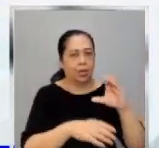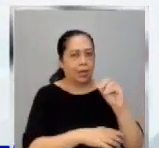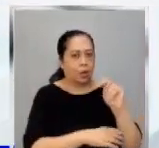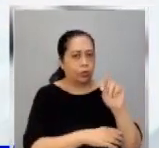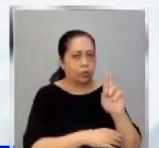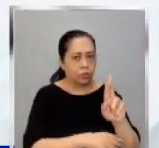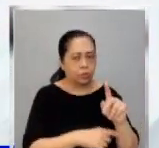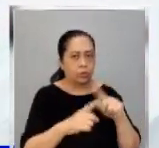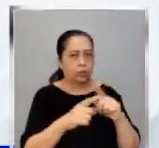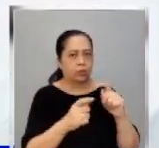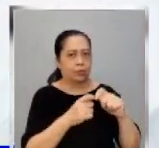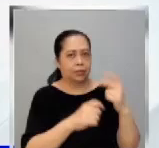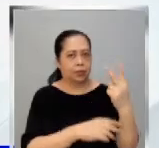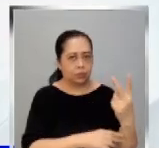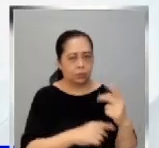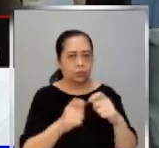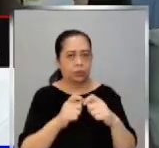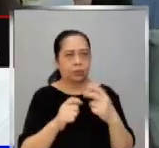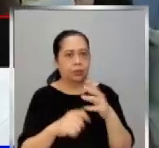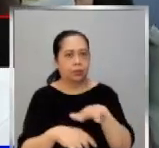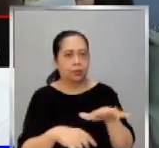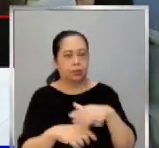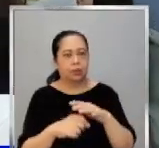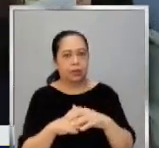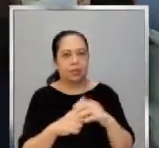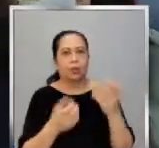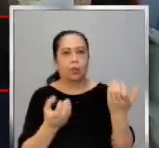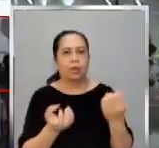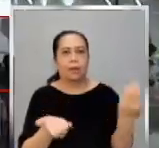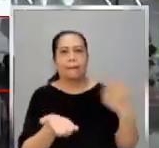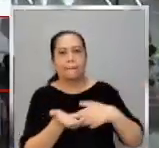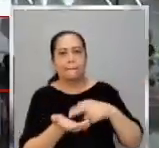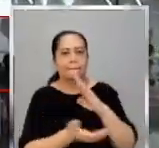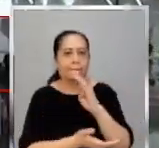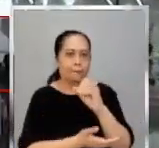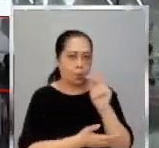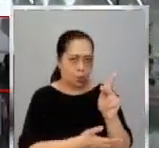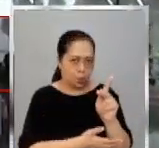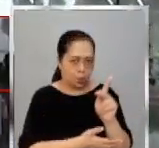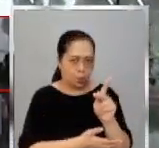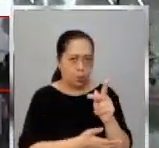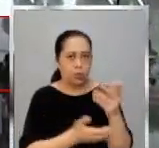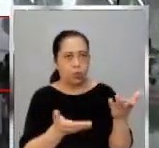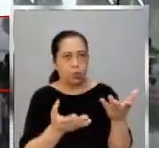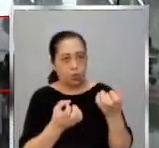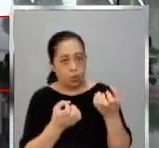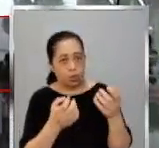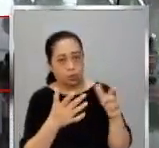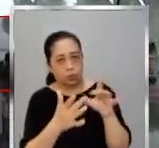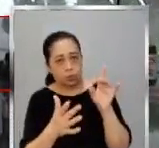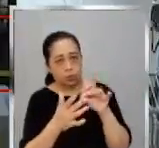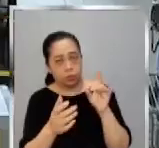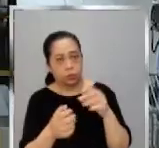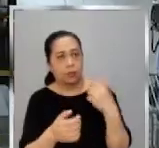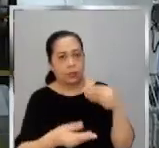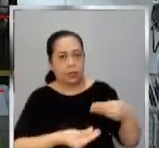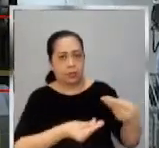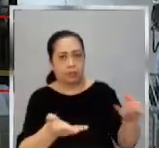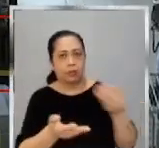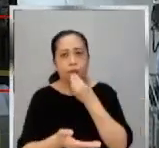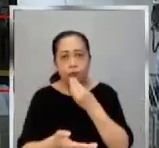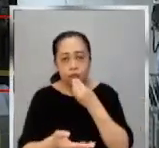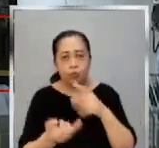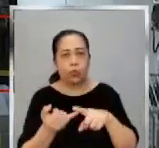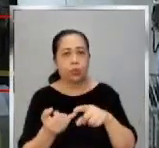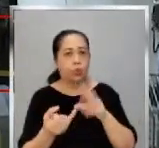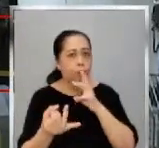Terminal 2 into flight rebooking counters. And of course, nag-distribute po tayo ng mga food packs and beverage. Yung mga